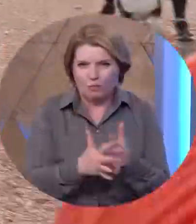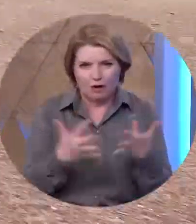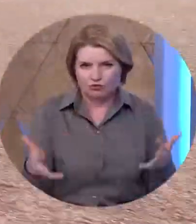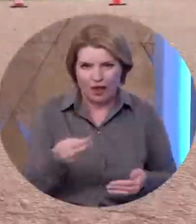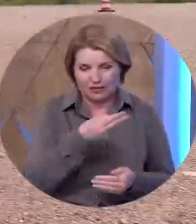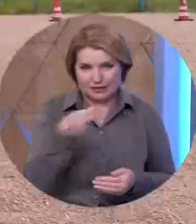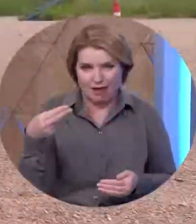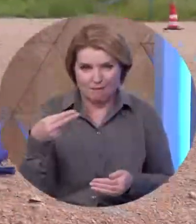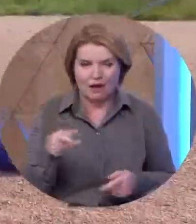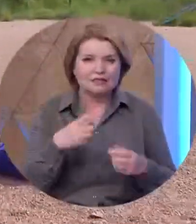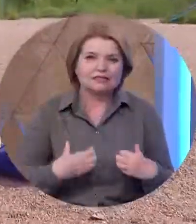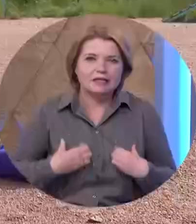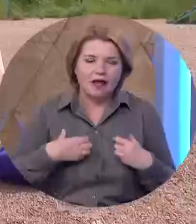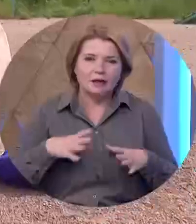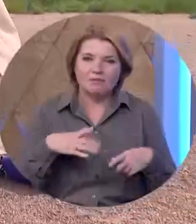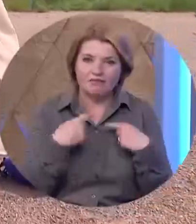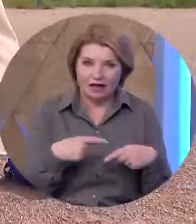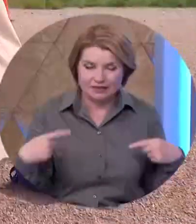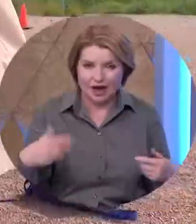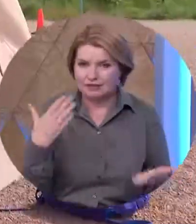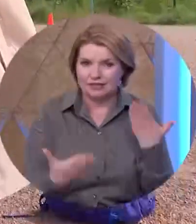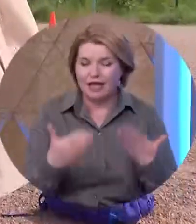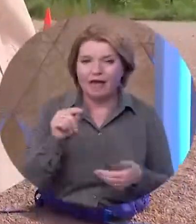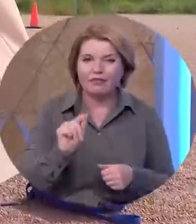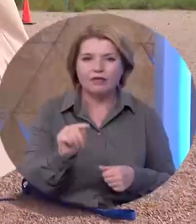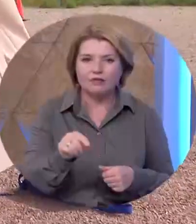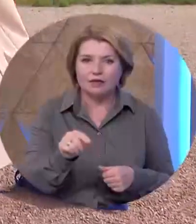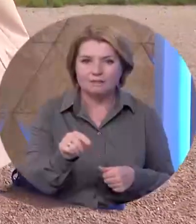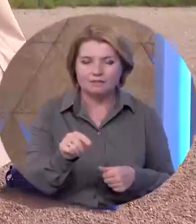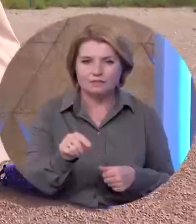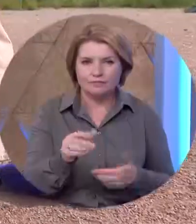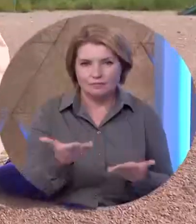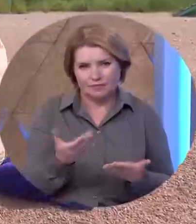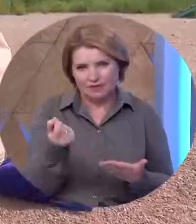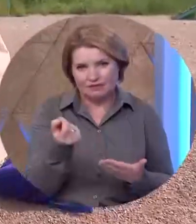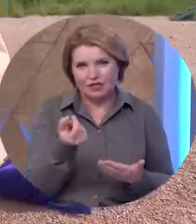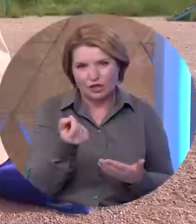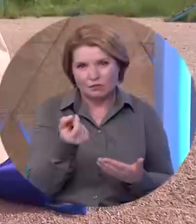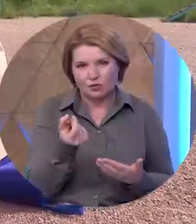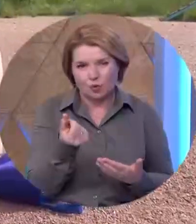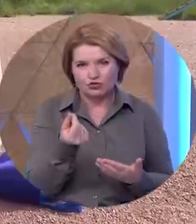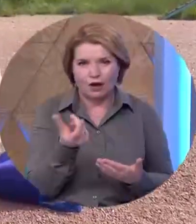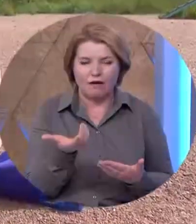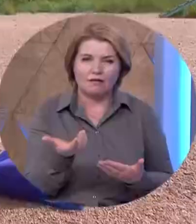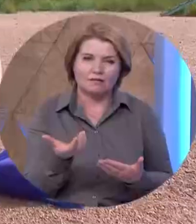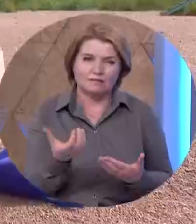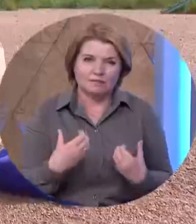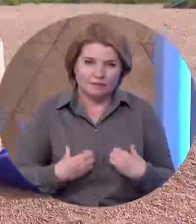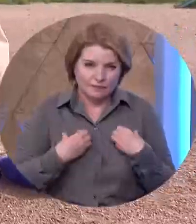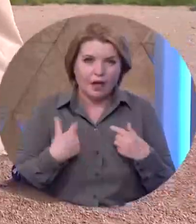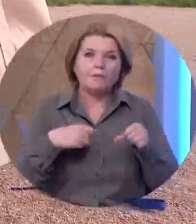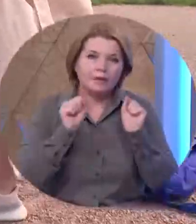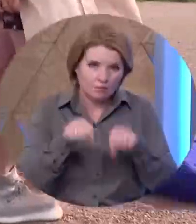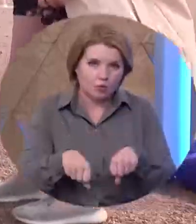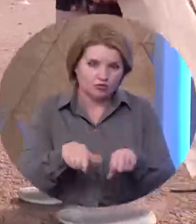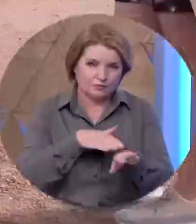есть страхи могут быть разные. Если это не сильно впало, так скажем, да, в душу, и вот прям мы можем с этим